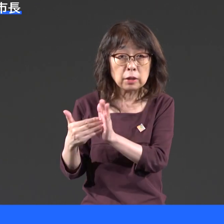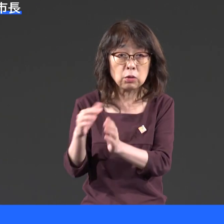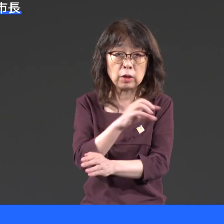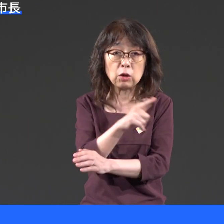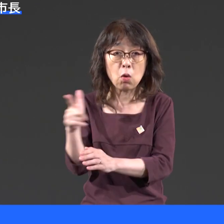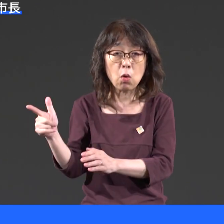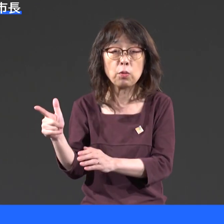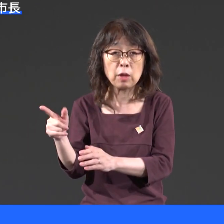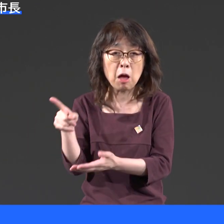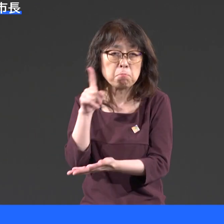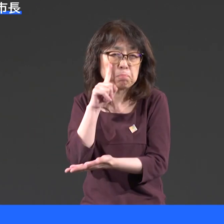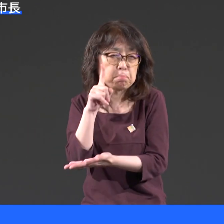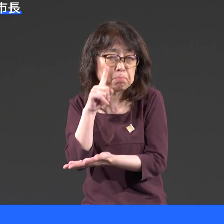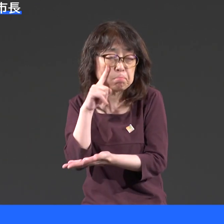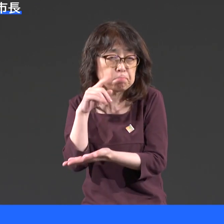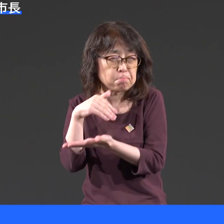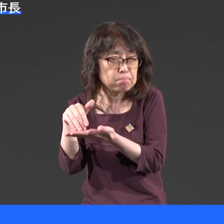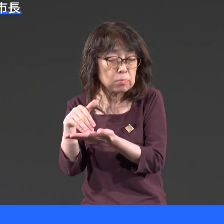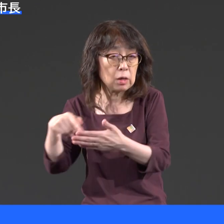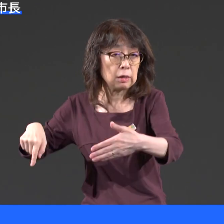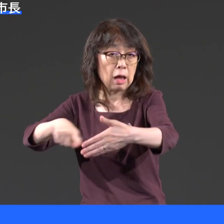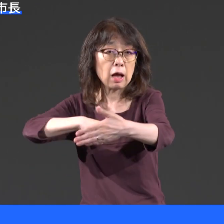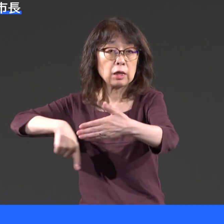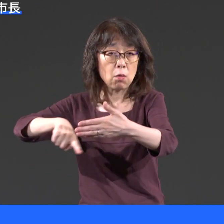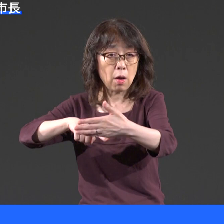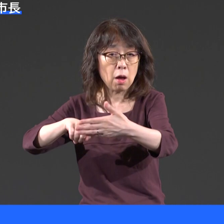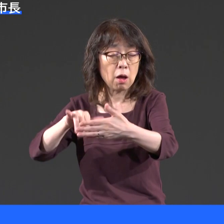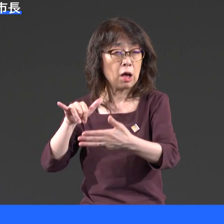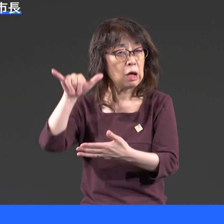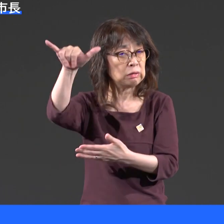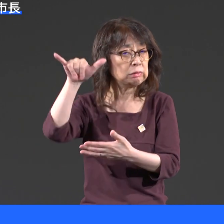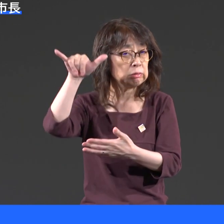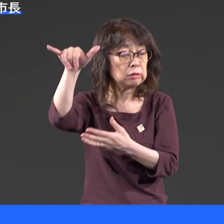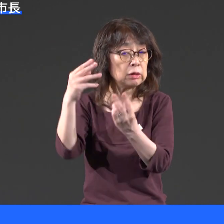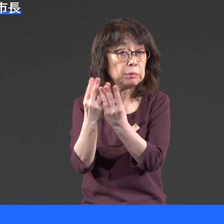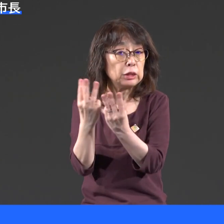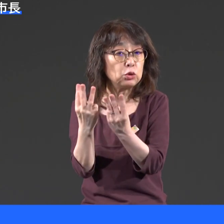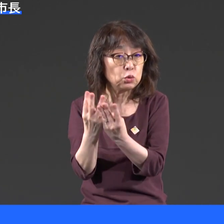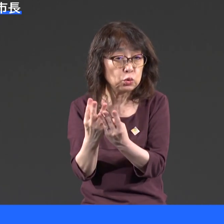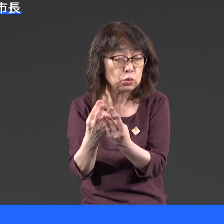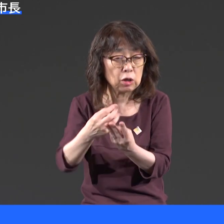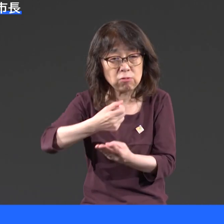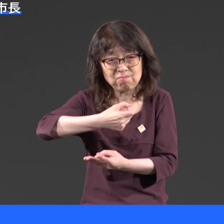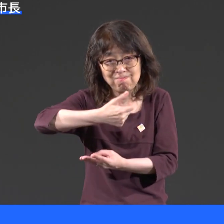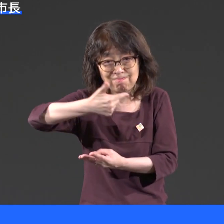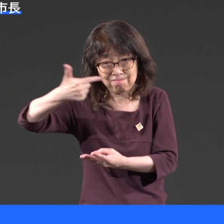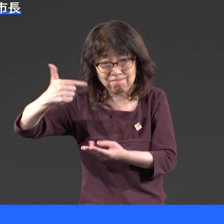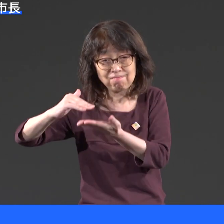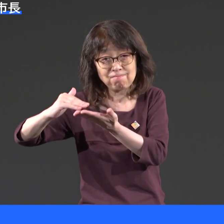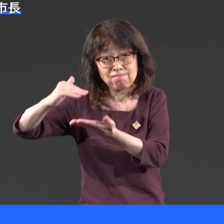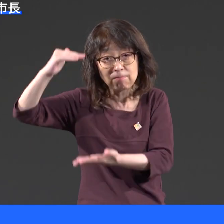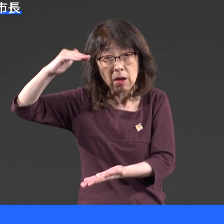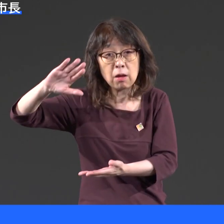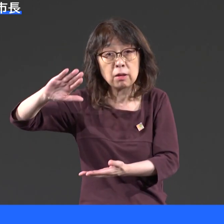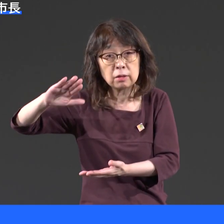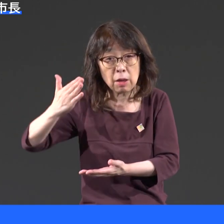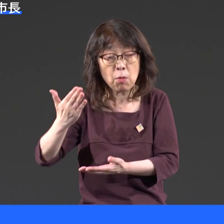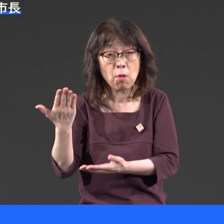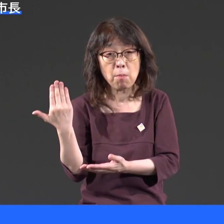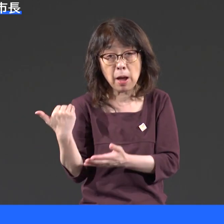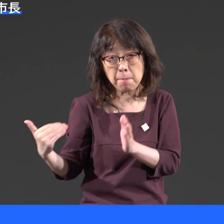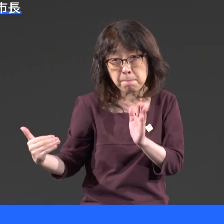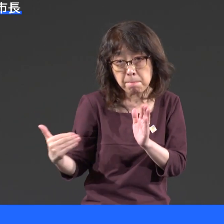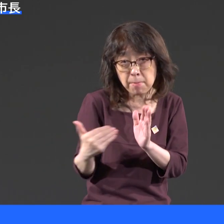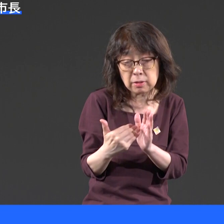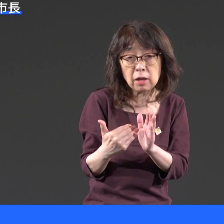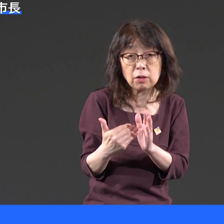の中ではこの便数が増えたということがあったとしてもですね今までの騒音のレベ